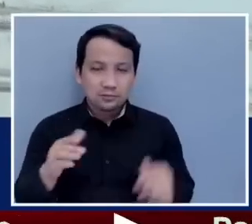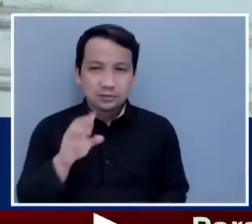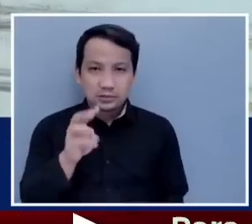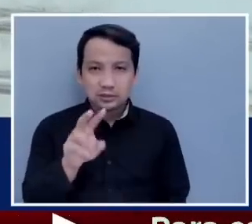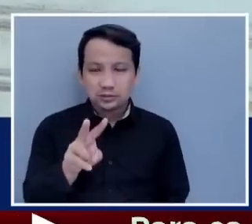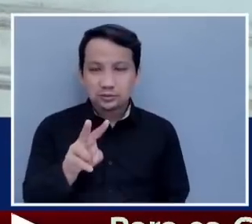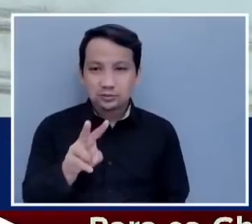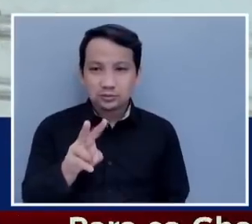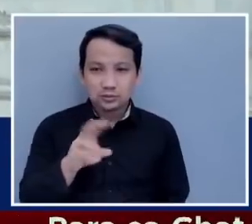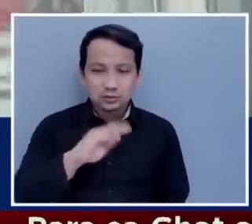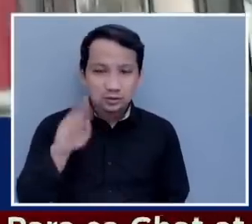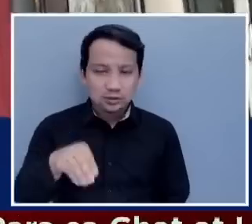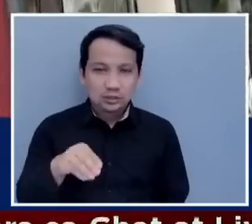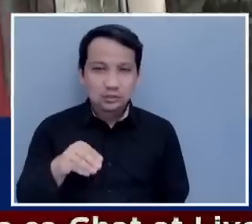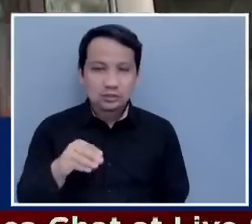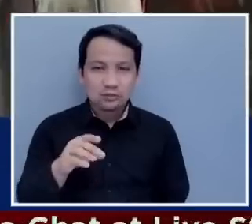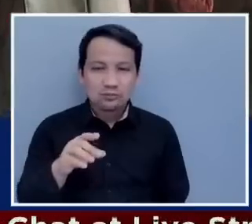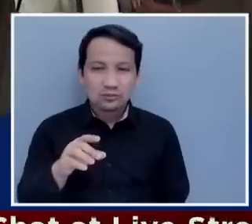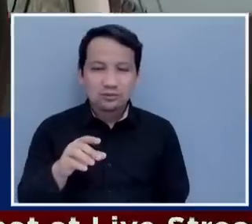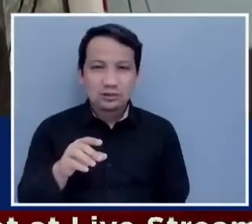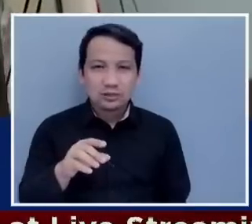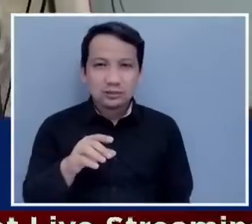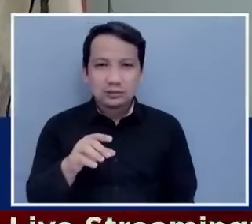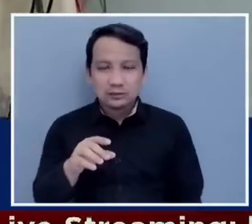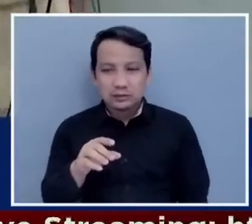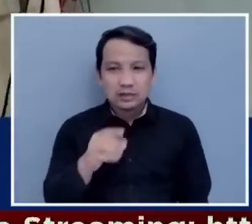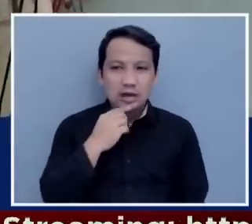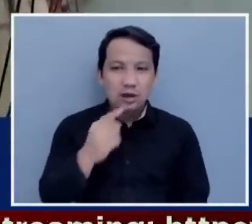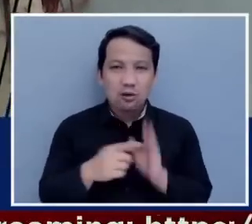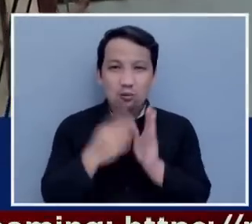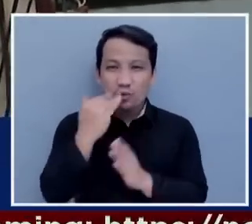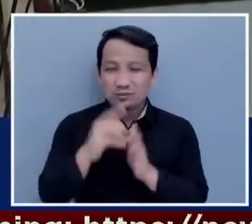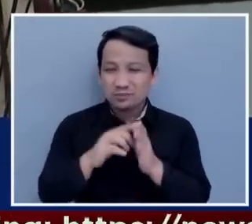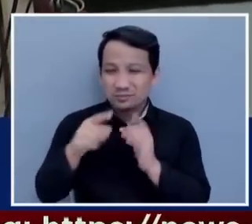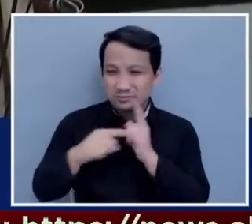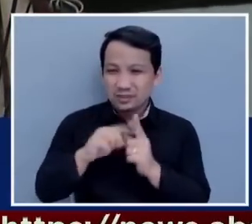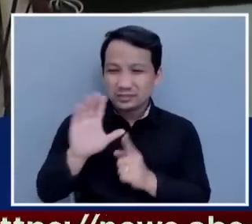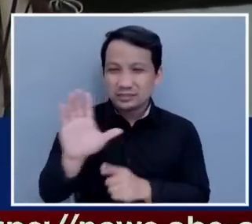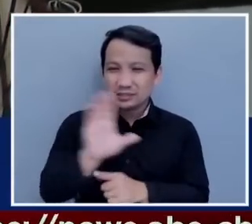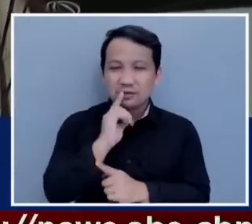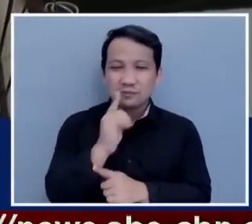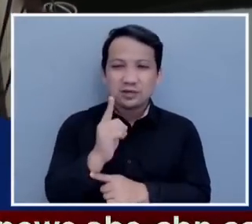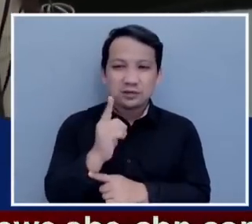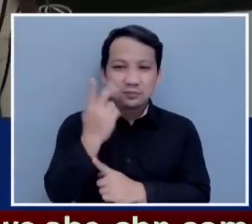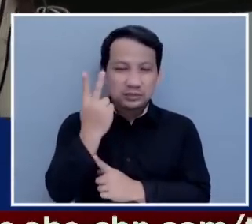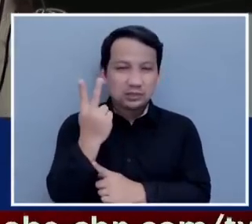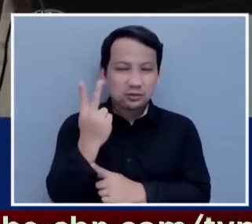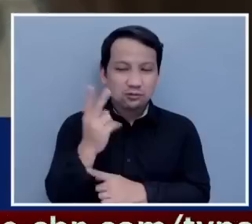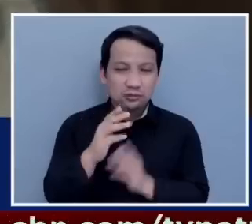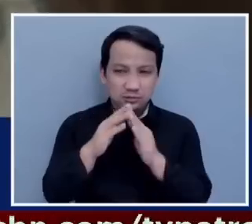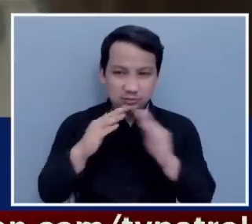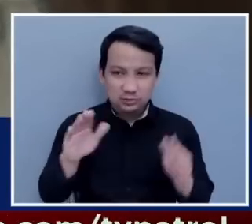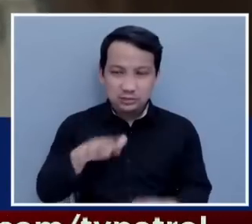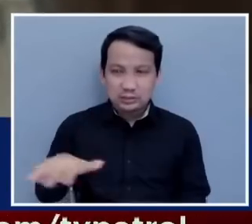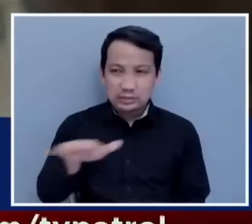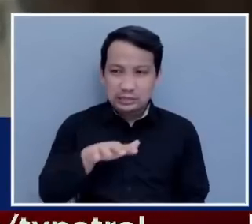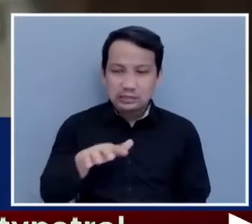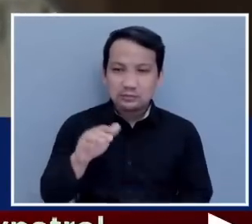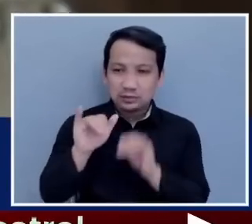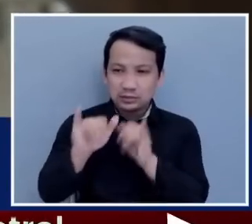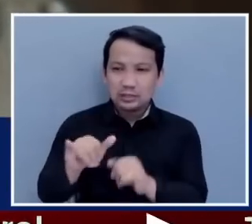sa District 1 sa Maynila. Nagpositibo kasi sa dengue ang dalawang magkapatid na nakatira rito. Yung